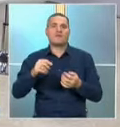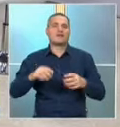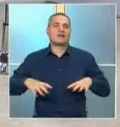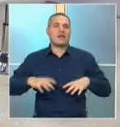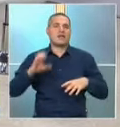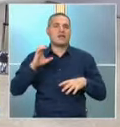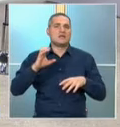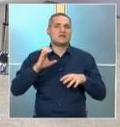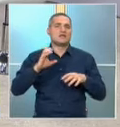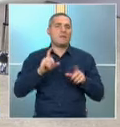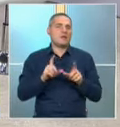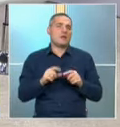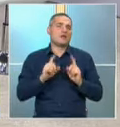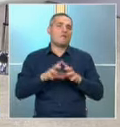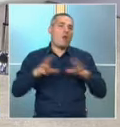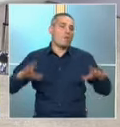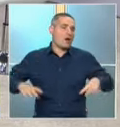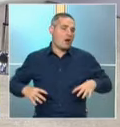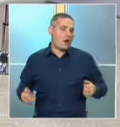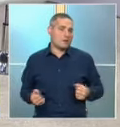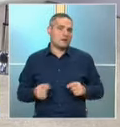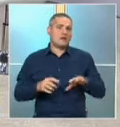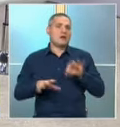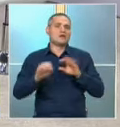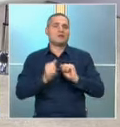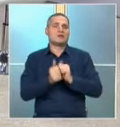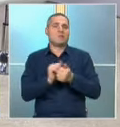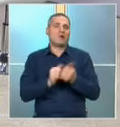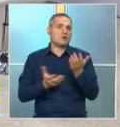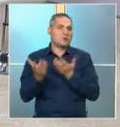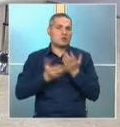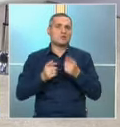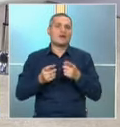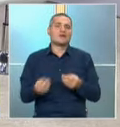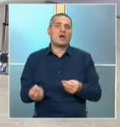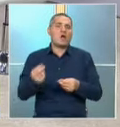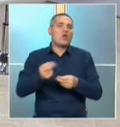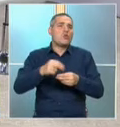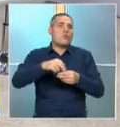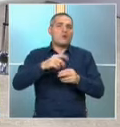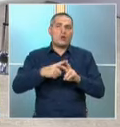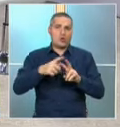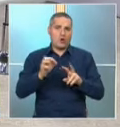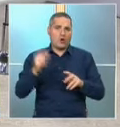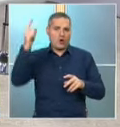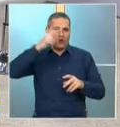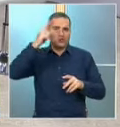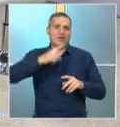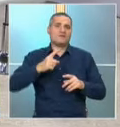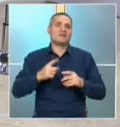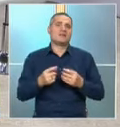в Симитли, в големия град също така. Избират и спортни училища, това са допълнения. Но